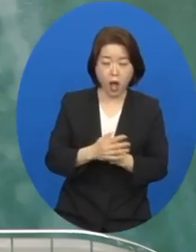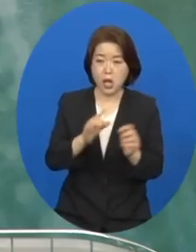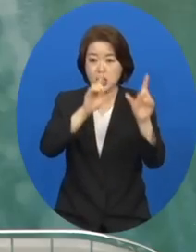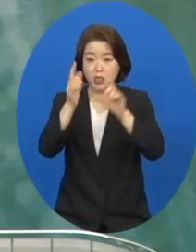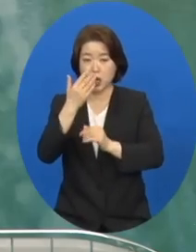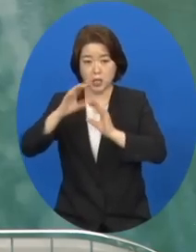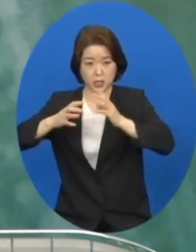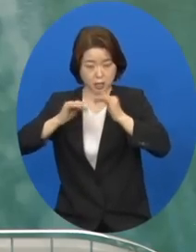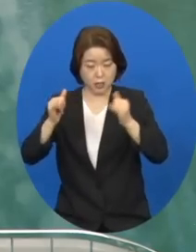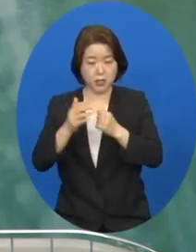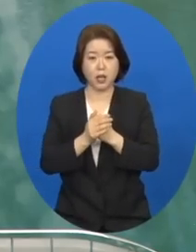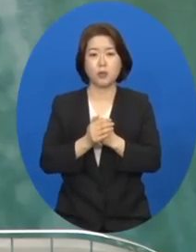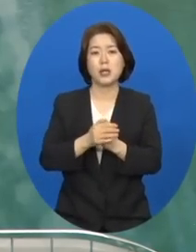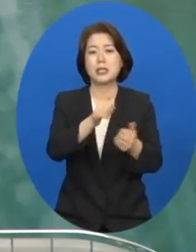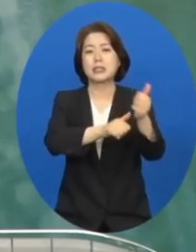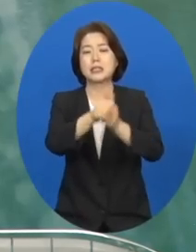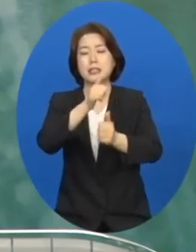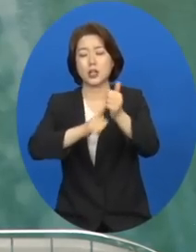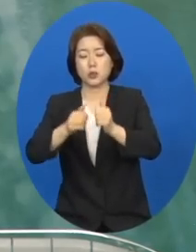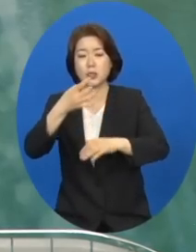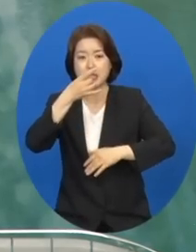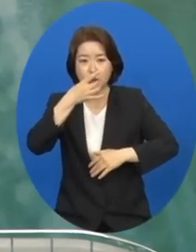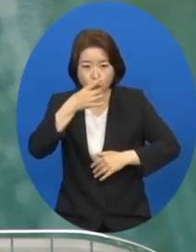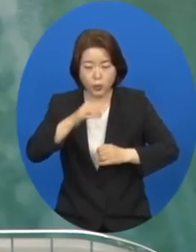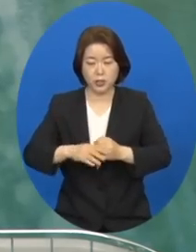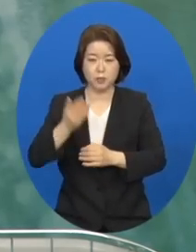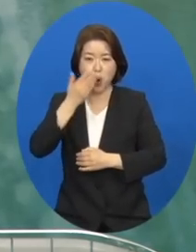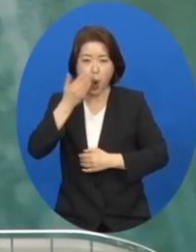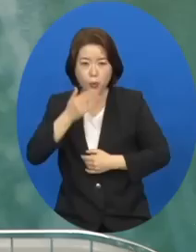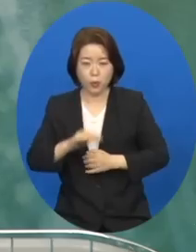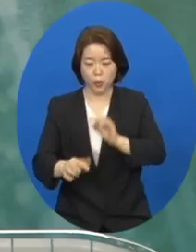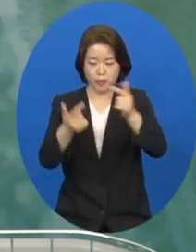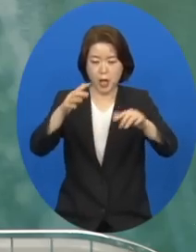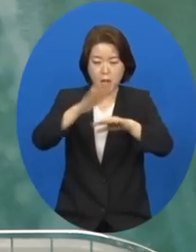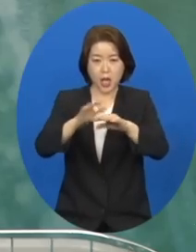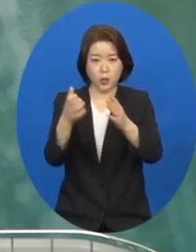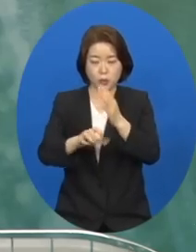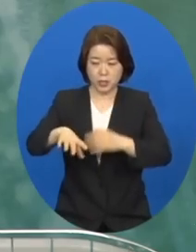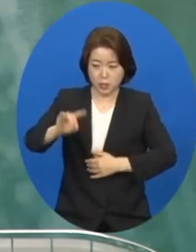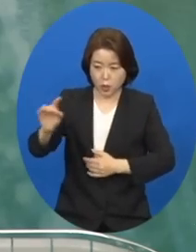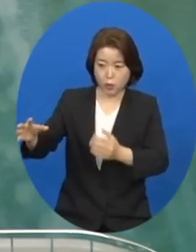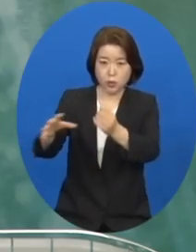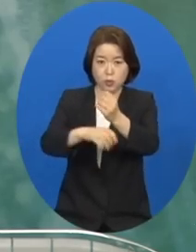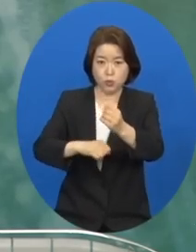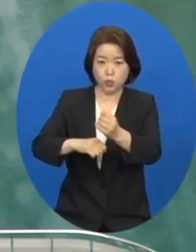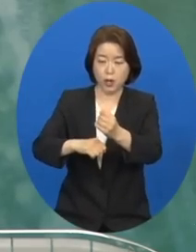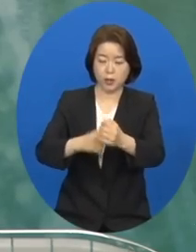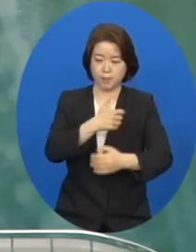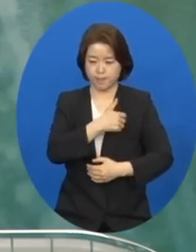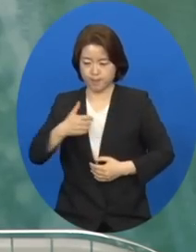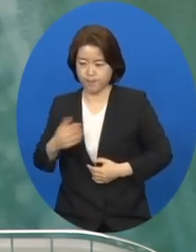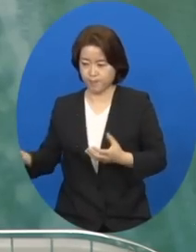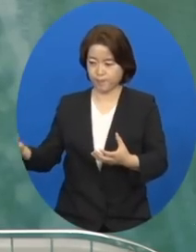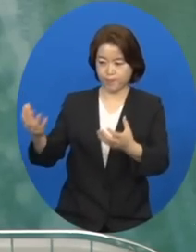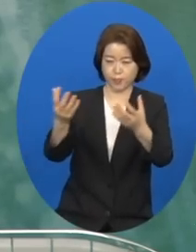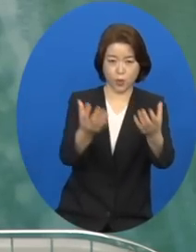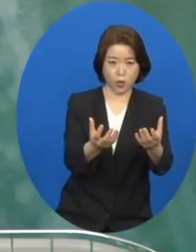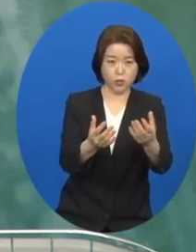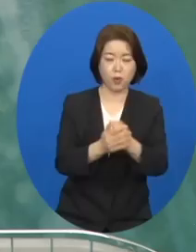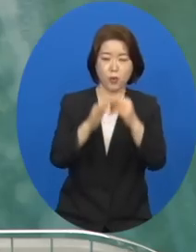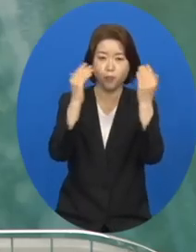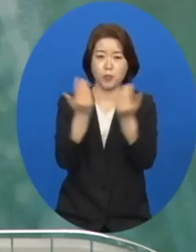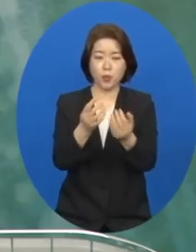포도주와 기름과 꿀과 각종 농산물의 첫 수학을 넉넉히 가져왔고 모든 것의 십일조를